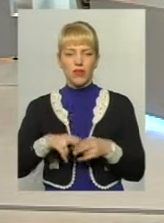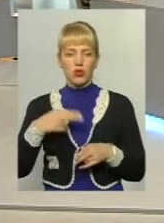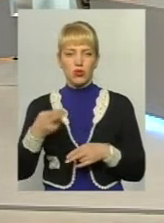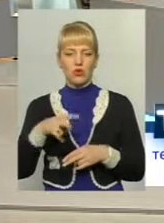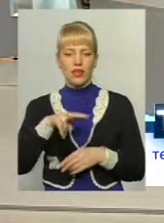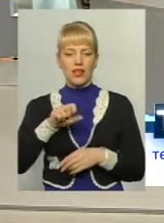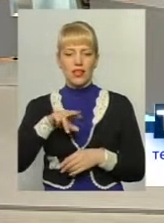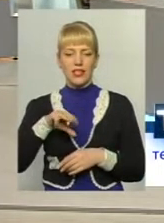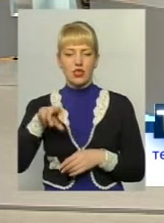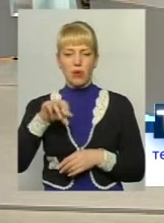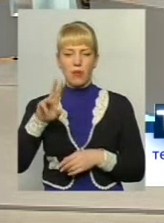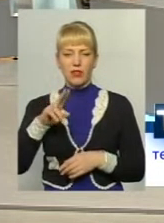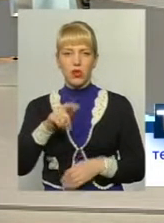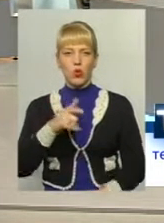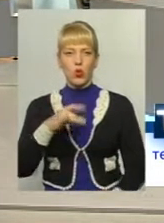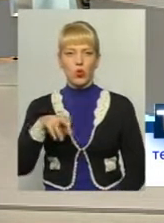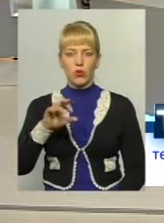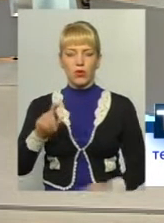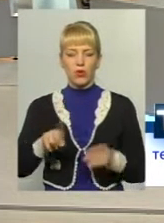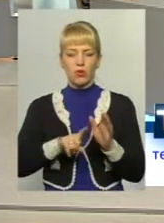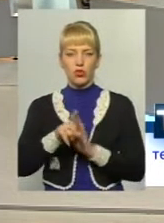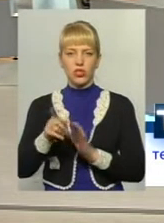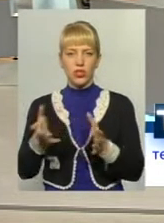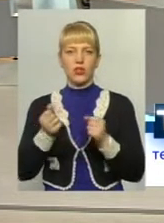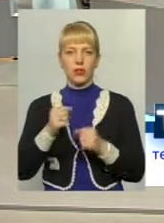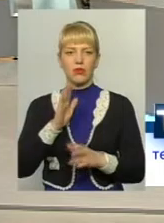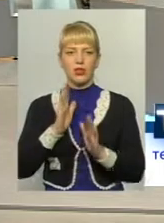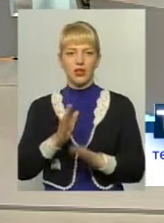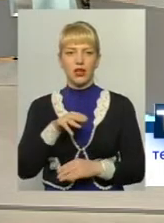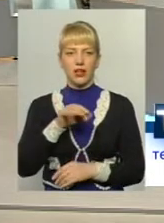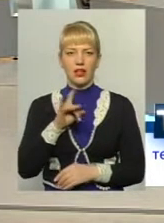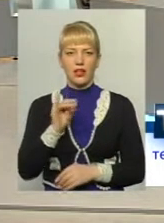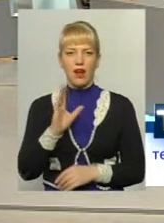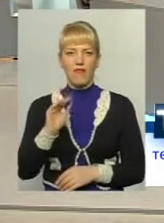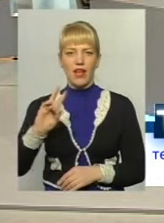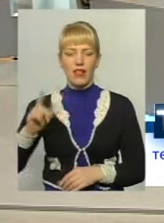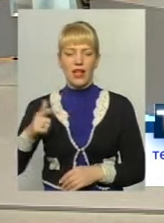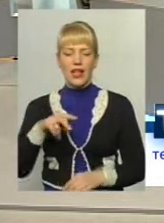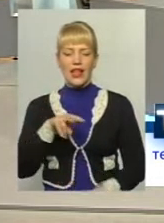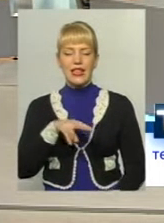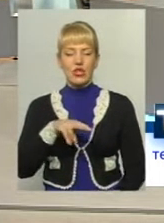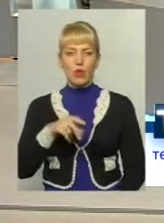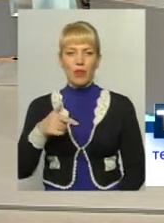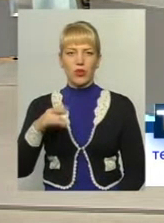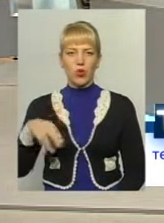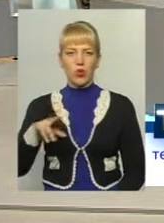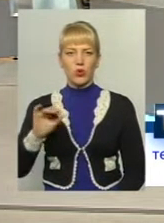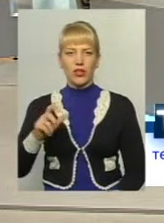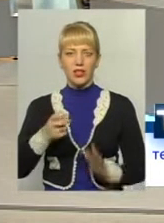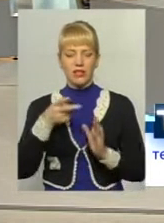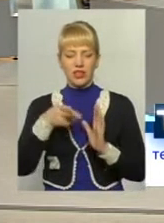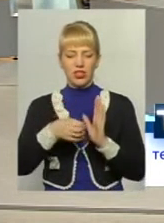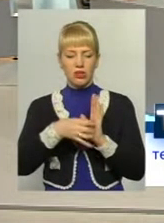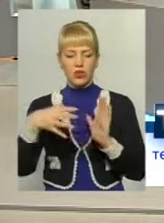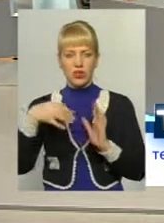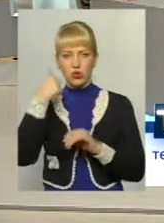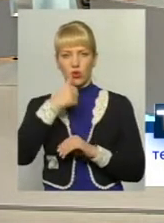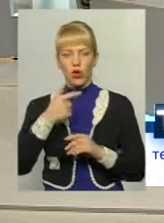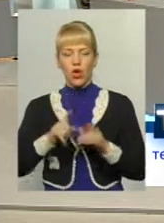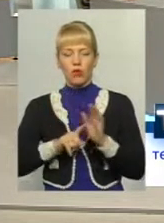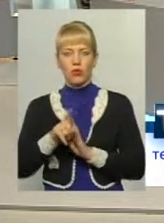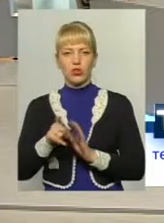заборгованість відшкодовується з запізненням в 4-5, а то й 6 місяців. Кажу по досвіду минулого року, який був досить складний для